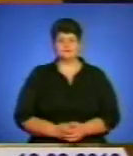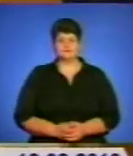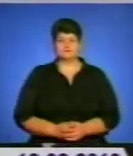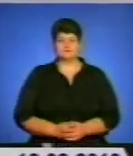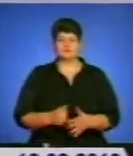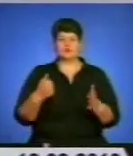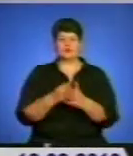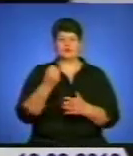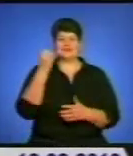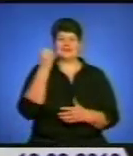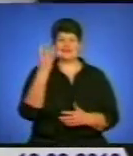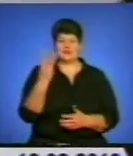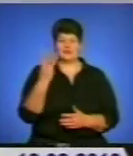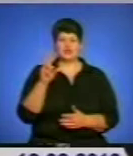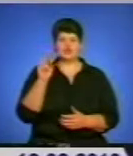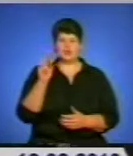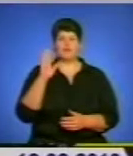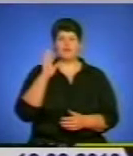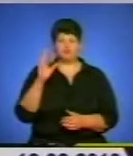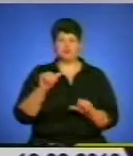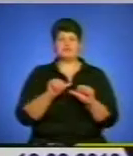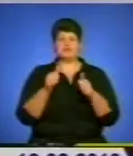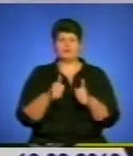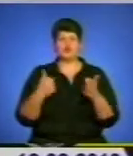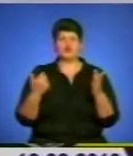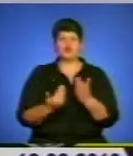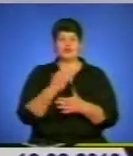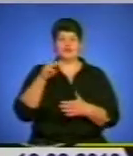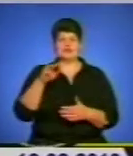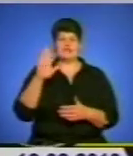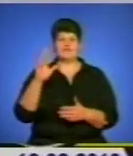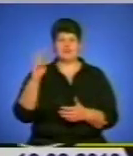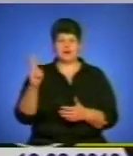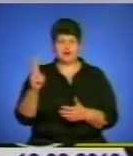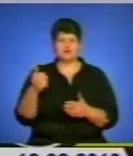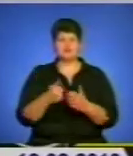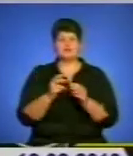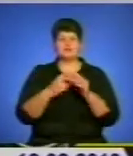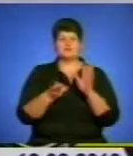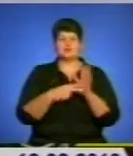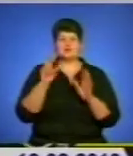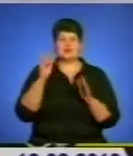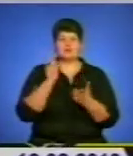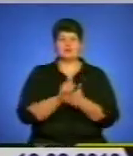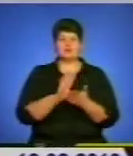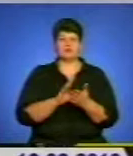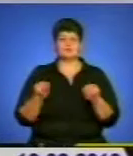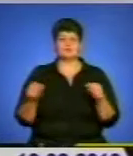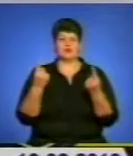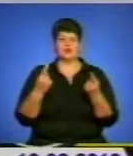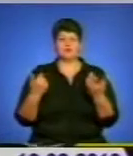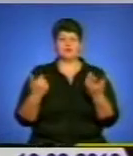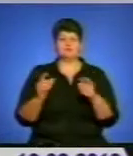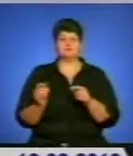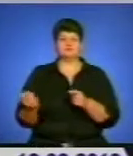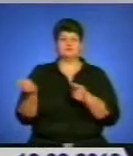До 13-го числа буде сформована нова ТВК, до 18-го числа мають бути заведені нові